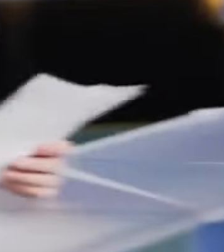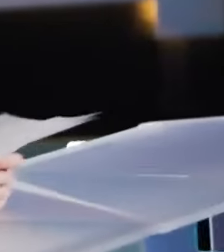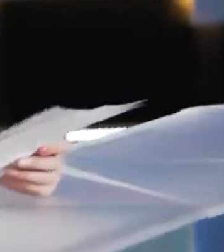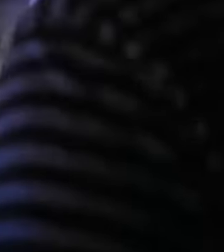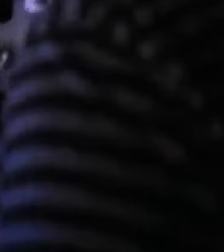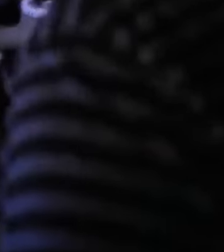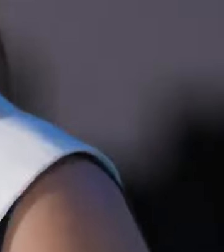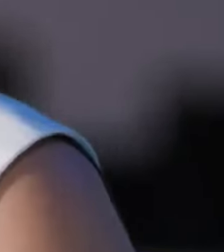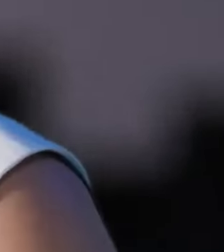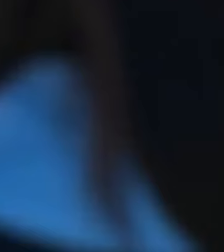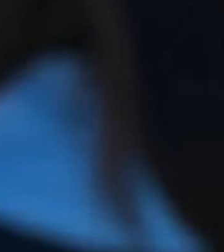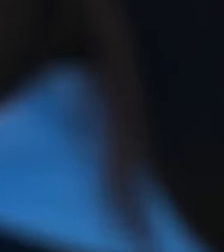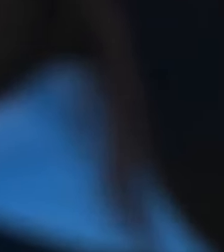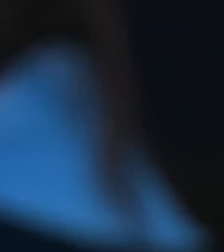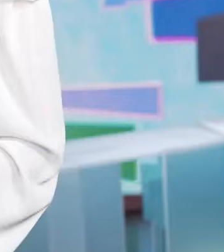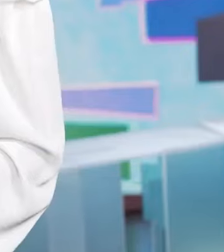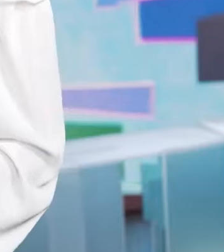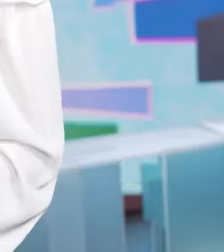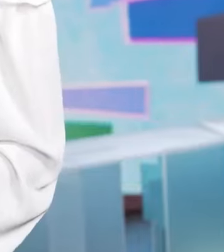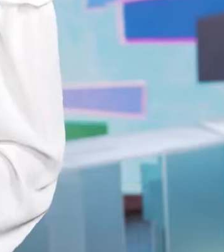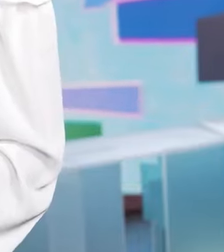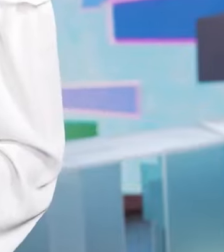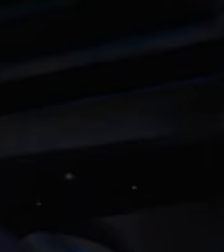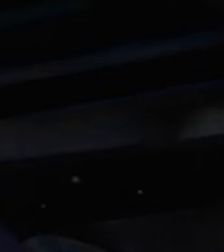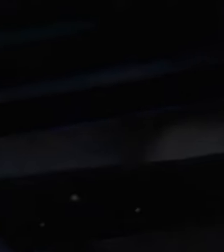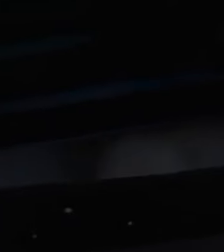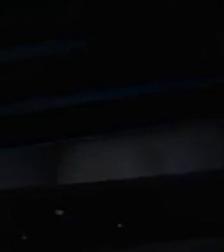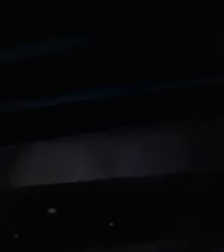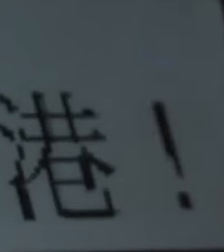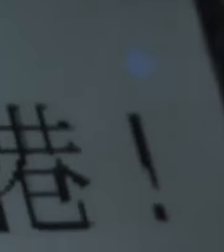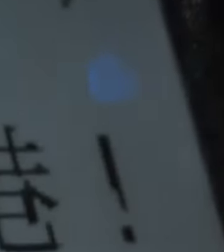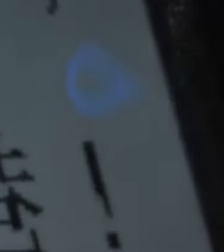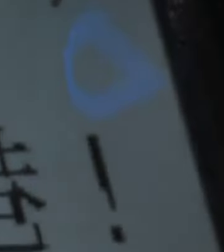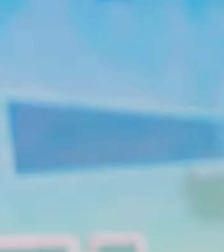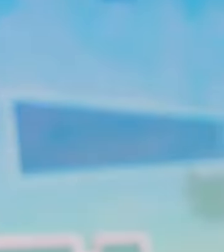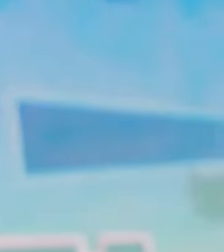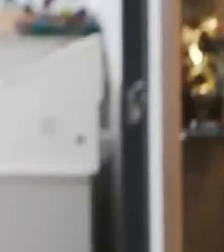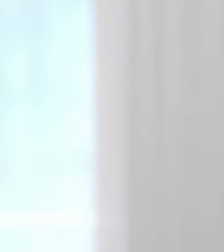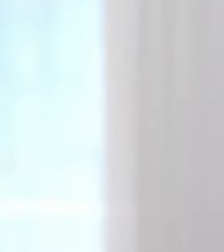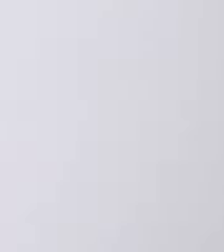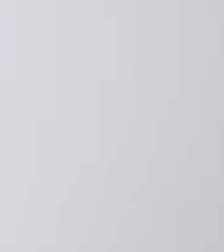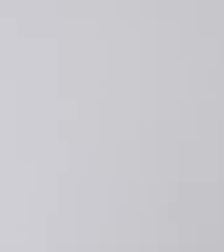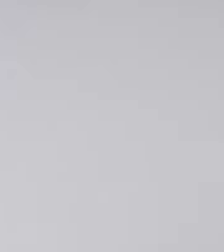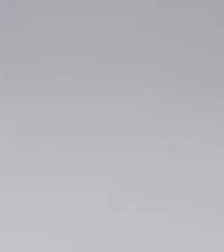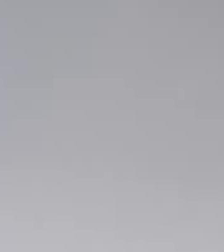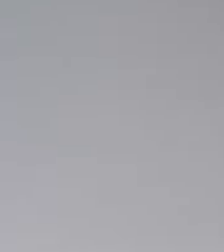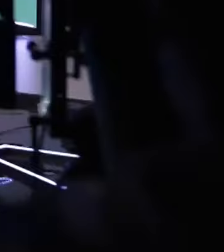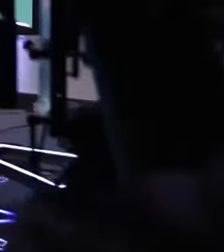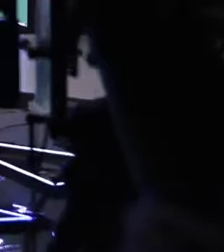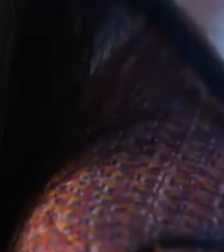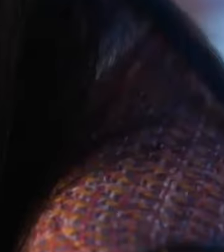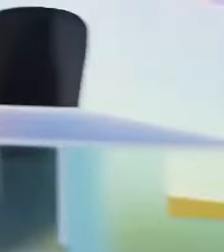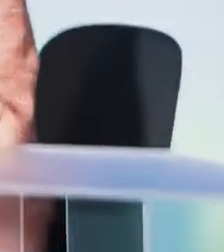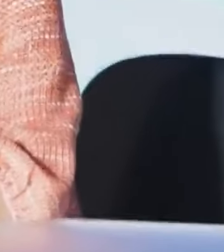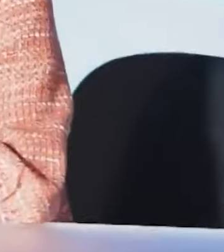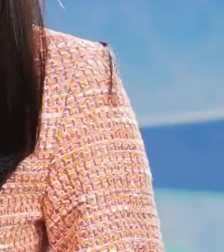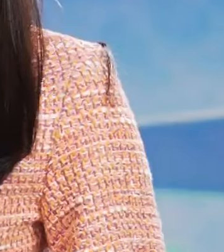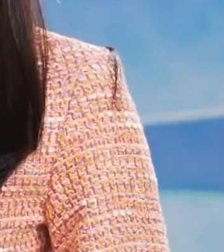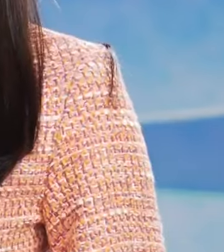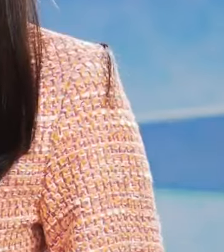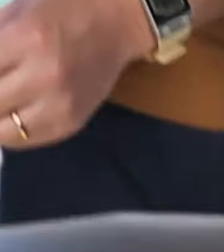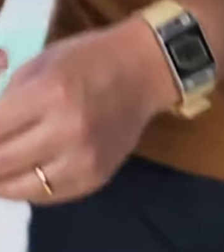港台电视32，本地及时消息，每晚凝聚香港， 全方位紧贴城市资讯， 介绍一浪接一